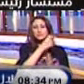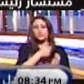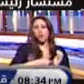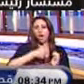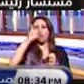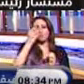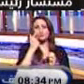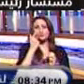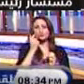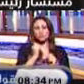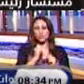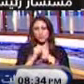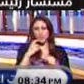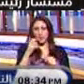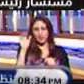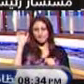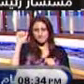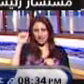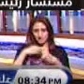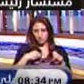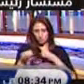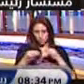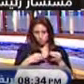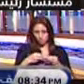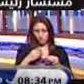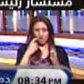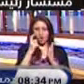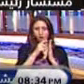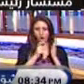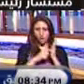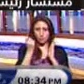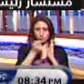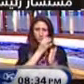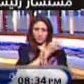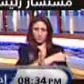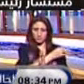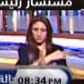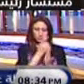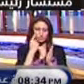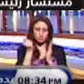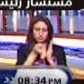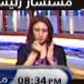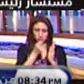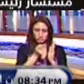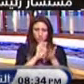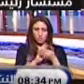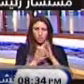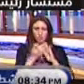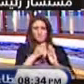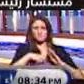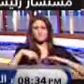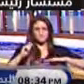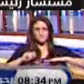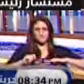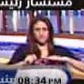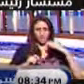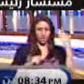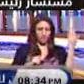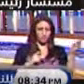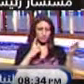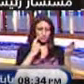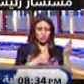ثم يؤخذ رأي الدستورية في عامة إذا كانت تم إعمال المقتضى قرار من عدمه، ثم يتم إصدار